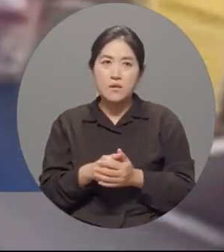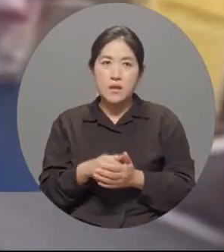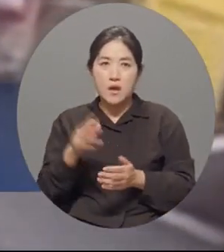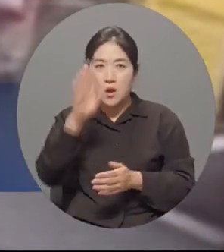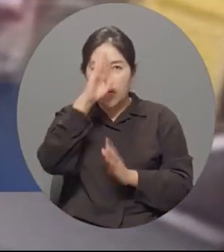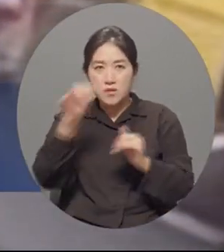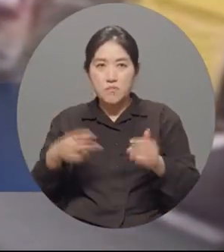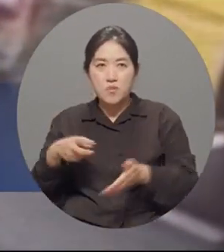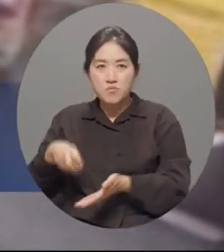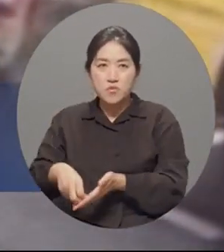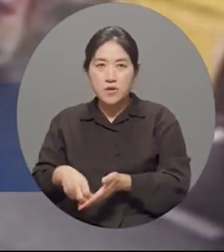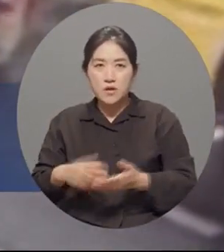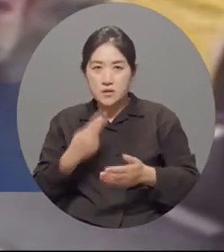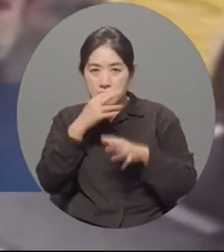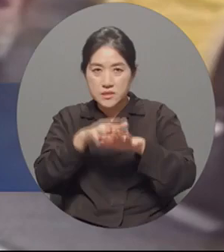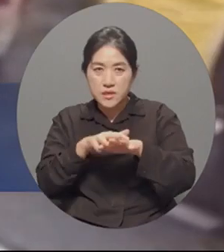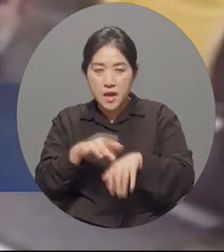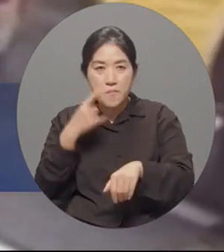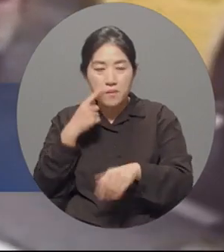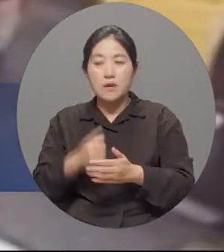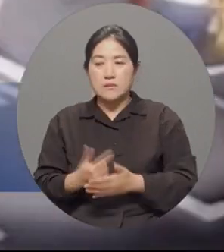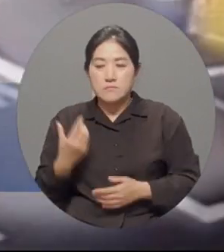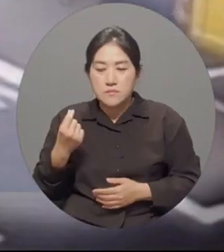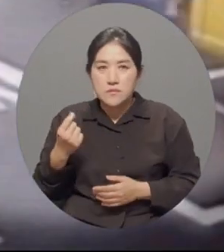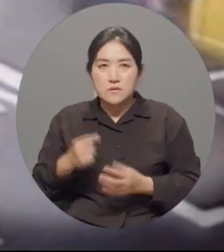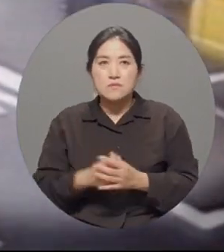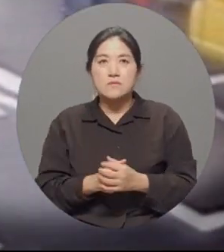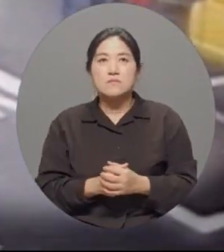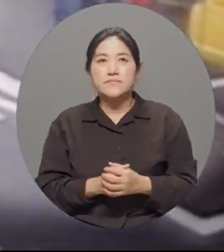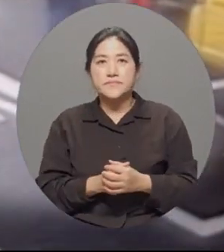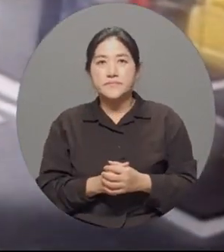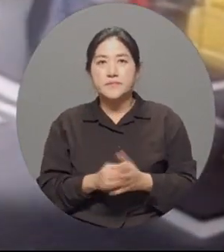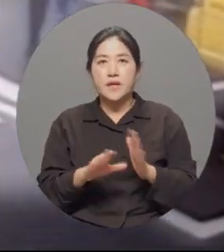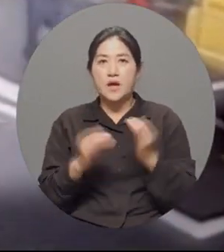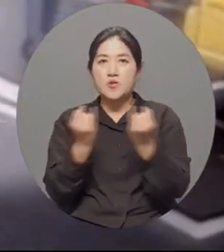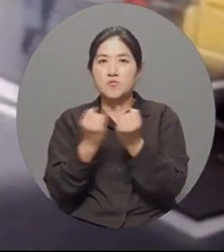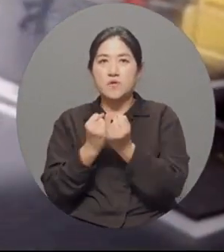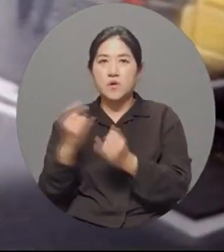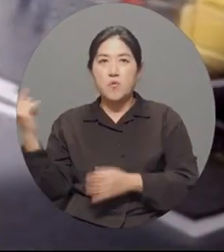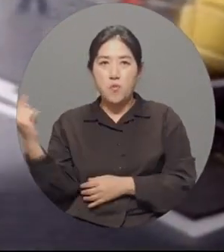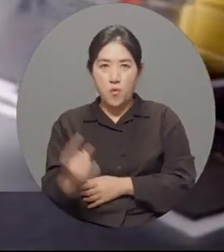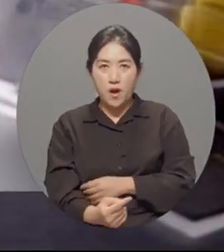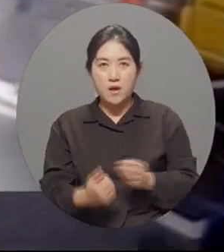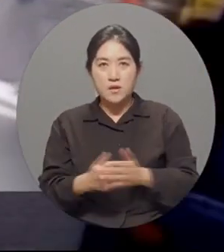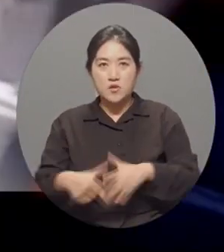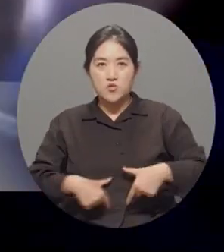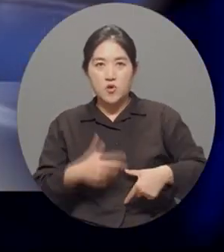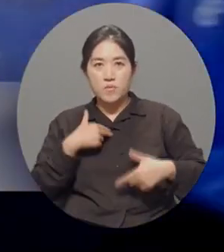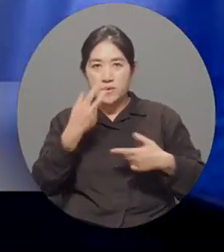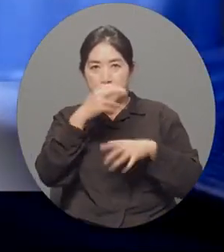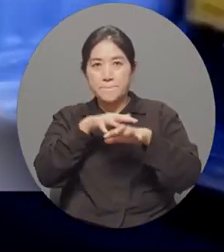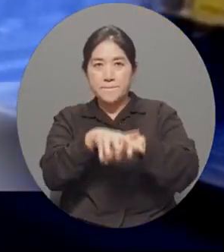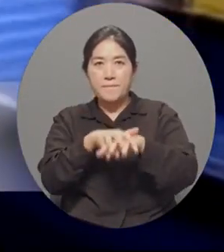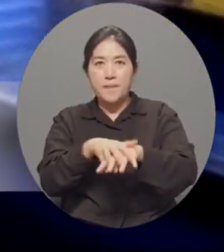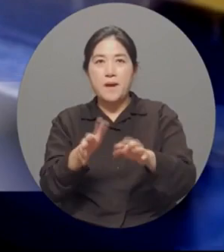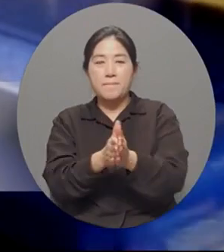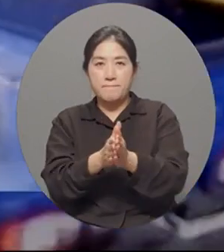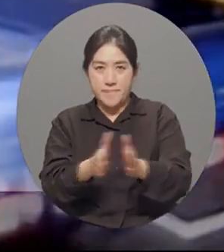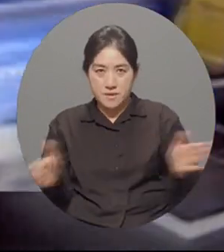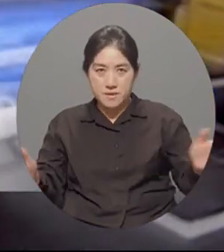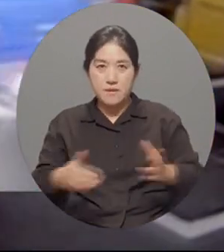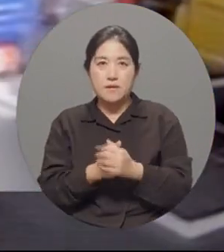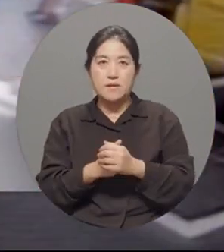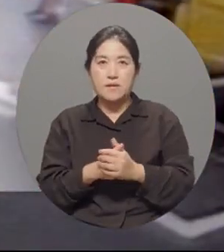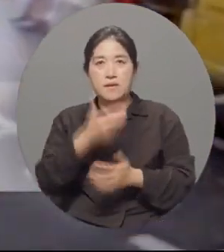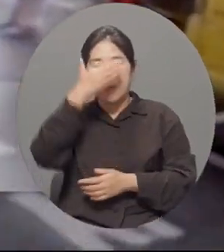무릎꿇고 앉아서 심패 소 생수 좀 같이 해 볼까요 예 예 이때 한 여성이 다가오더니 주저 없이 심폐소 생수를 시작합니다